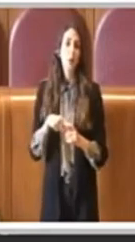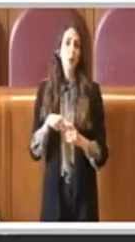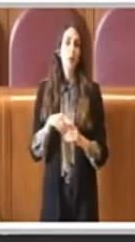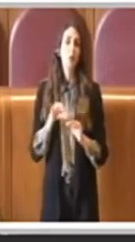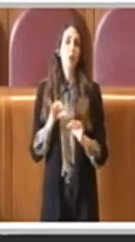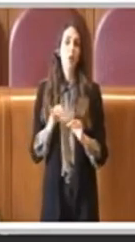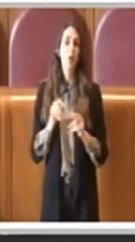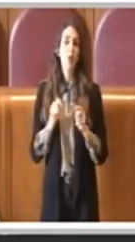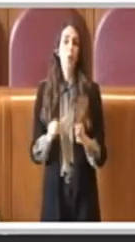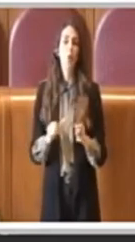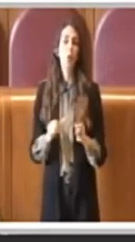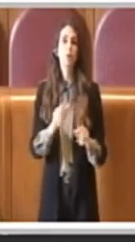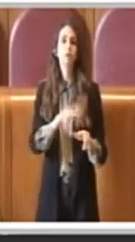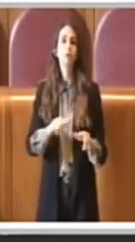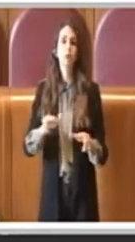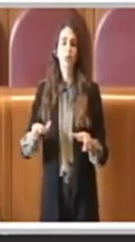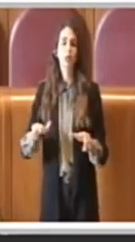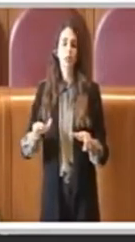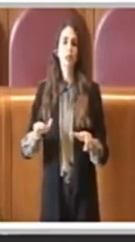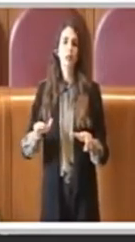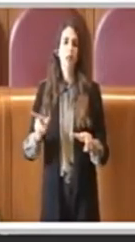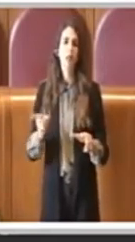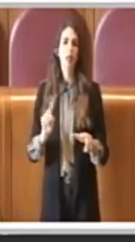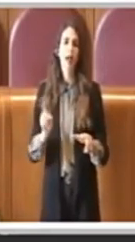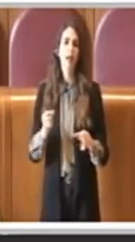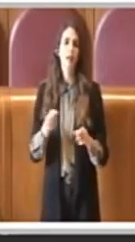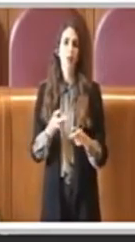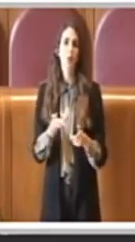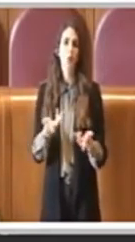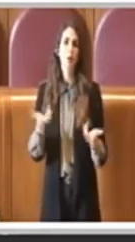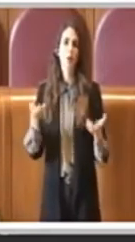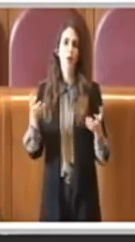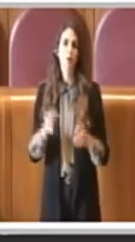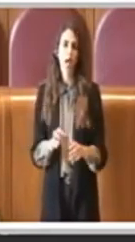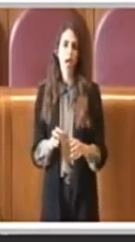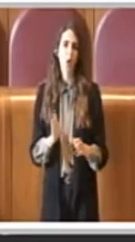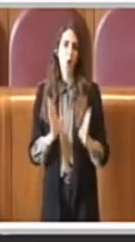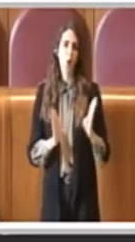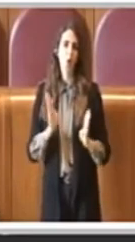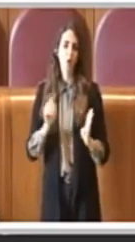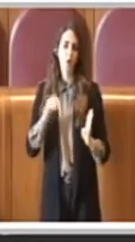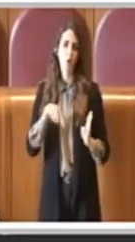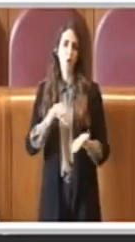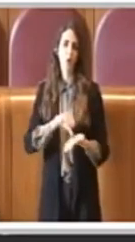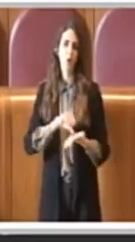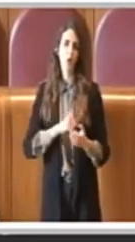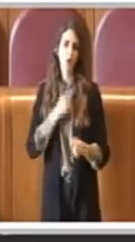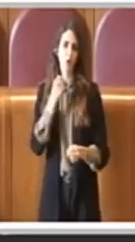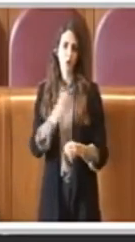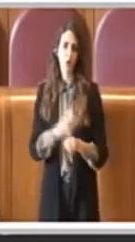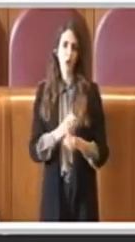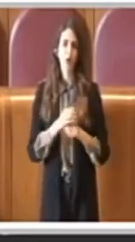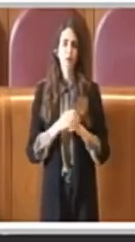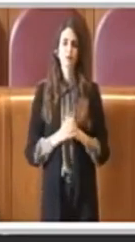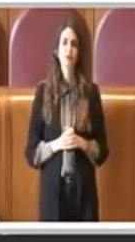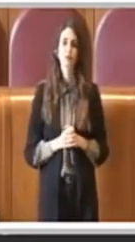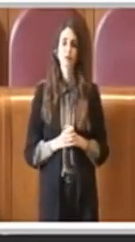delle vetture taxi sono comunque un numero sottodimensionato rispetto al numero totale delle vetture in